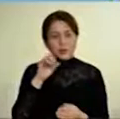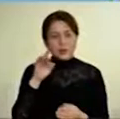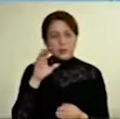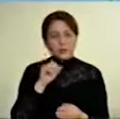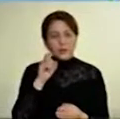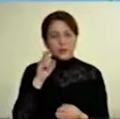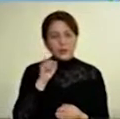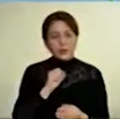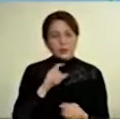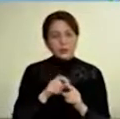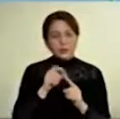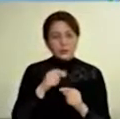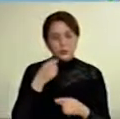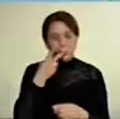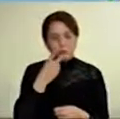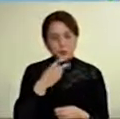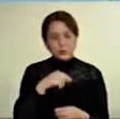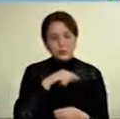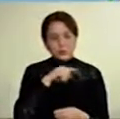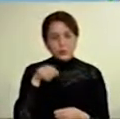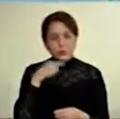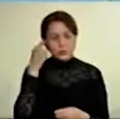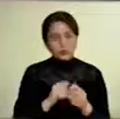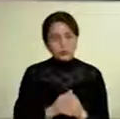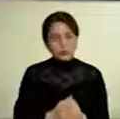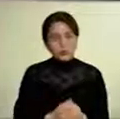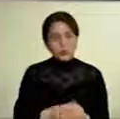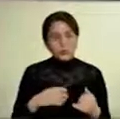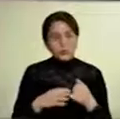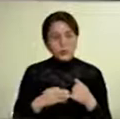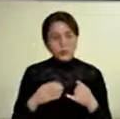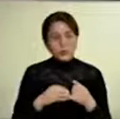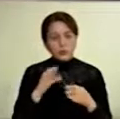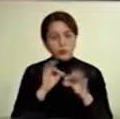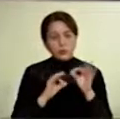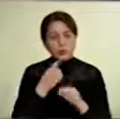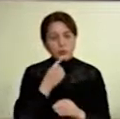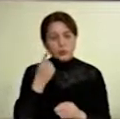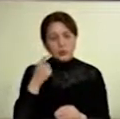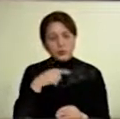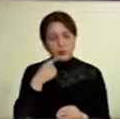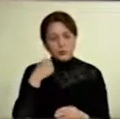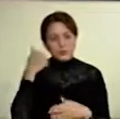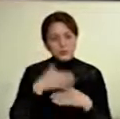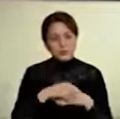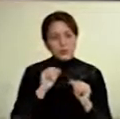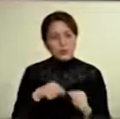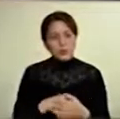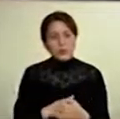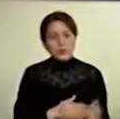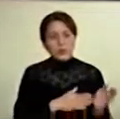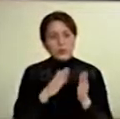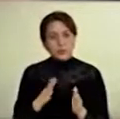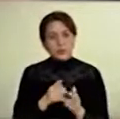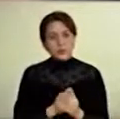so'zlarga ko'zingiz tushsa, hech ikkilanmay, bular gektar, ya'ni yerni o'lchash birliklari deb biling. Keyingisi